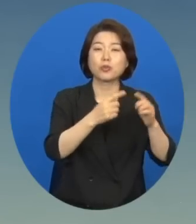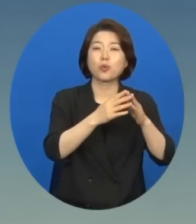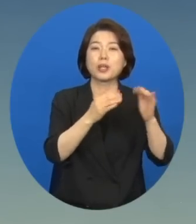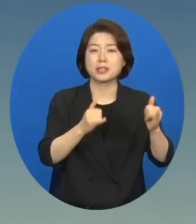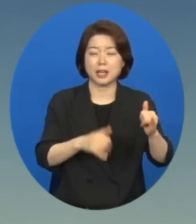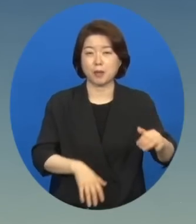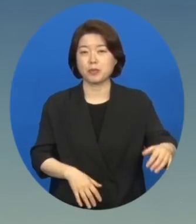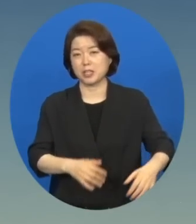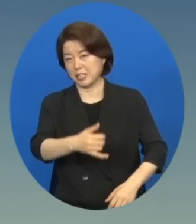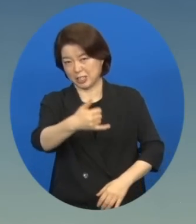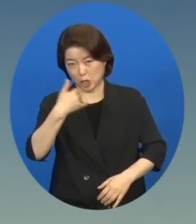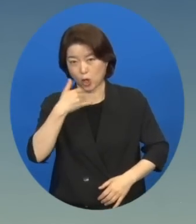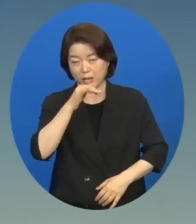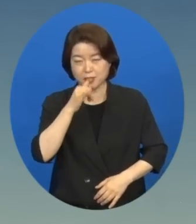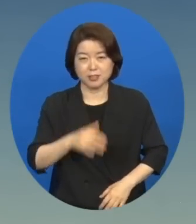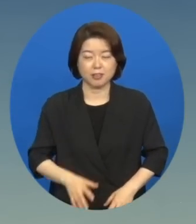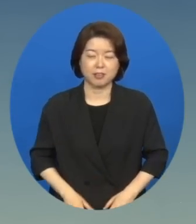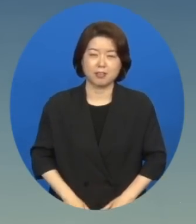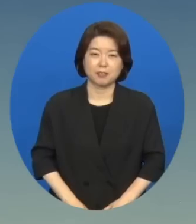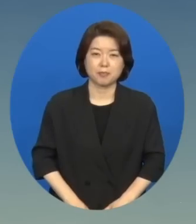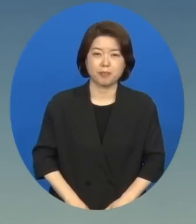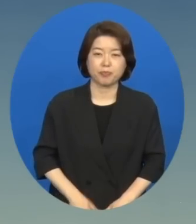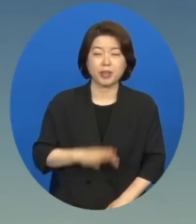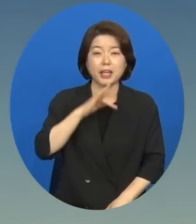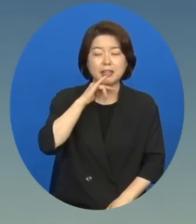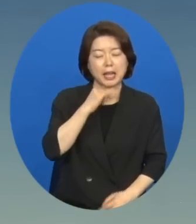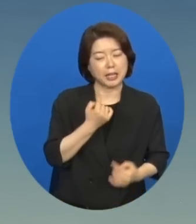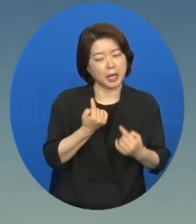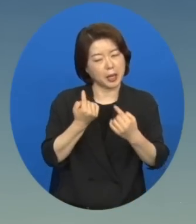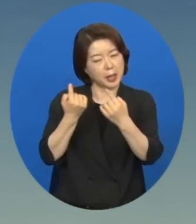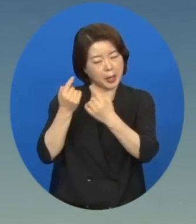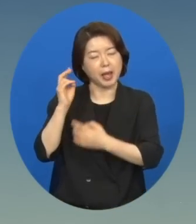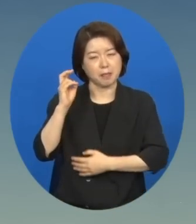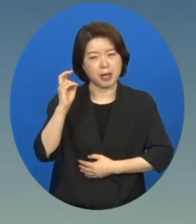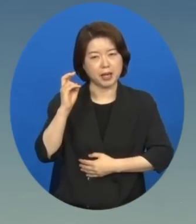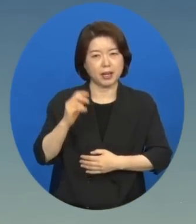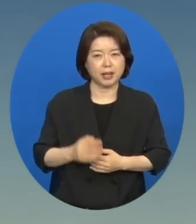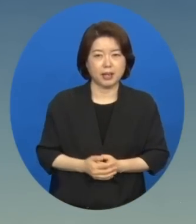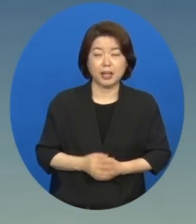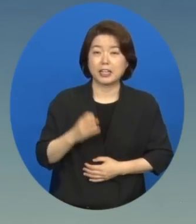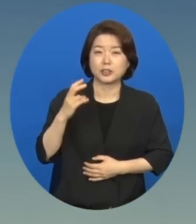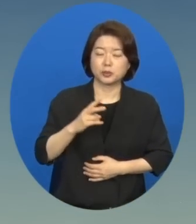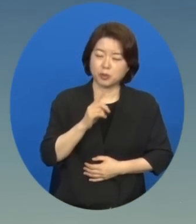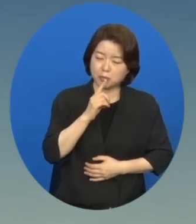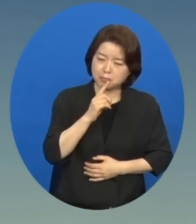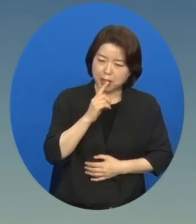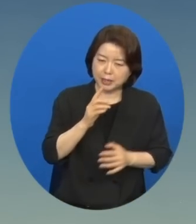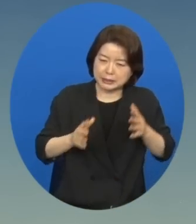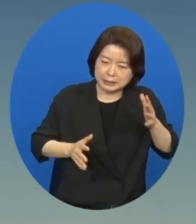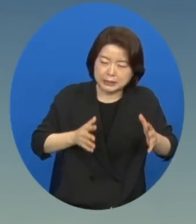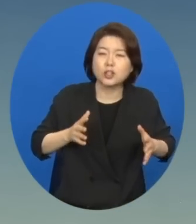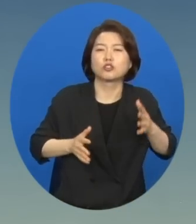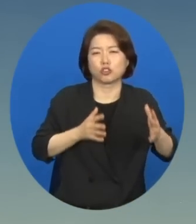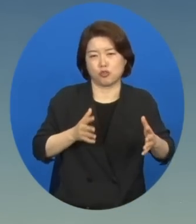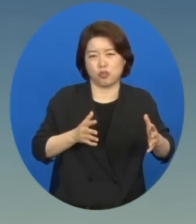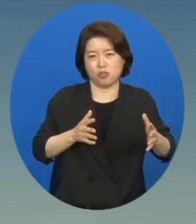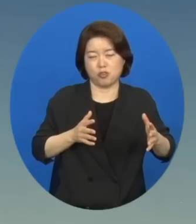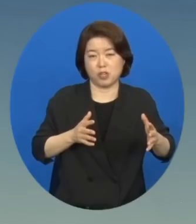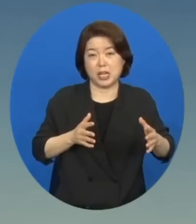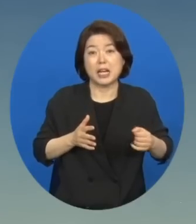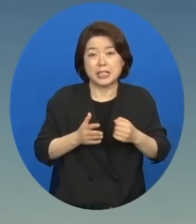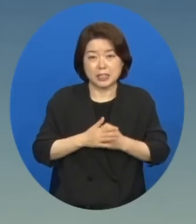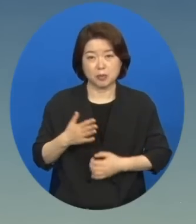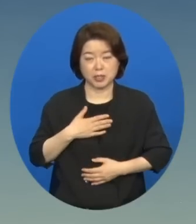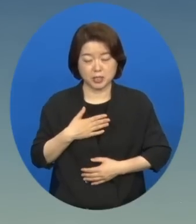전화를 하셨더라고요. 근데 나이가 좀 많으세요. 그리고 말이 좀 어눌하세요. 그래서